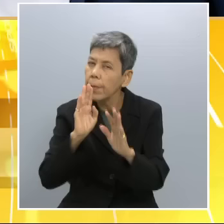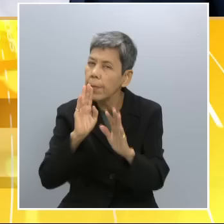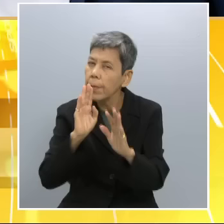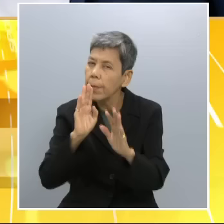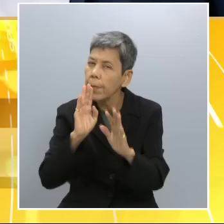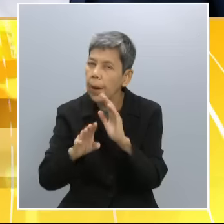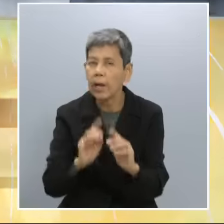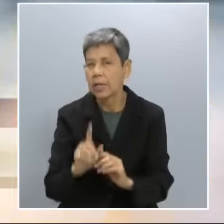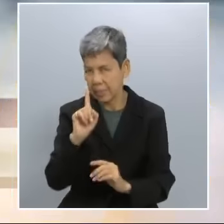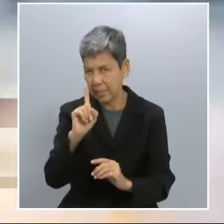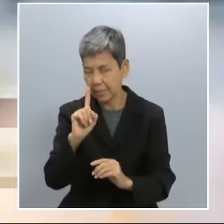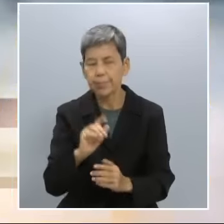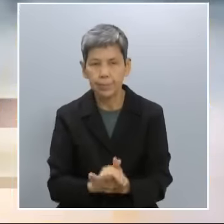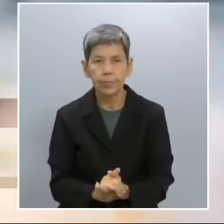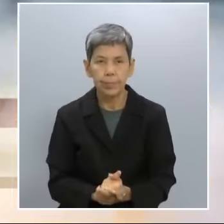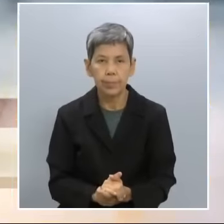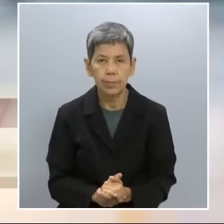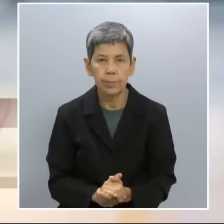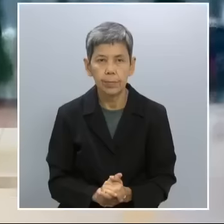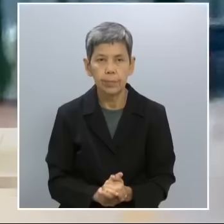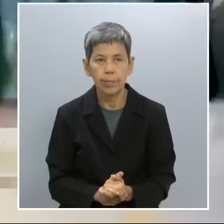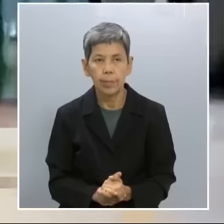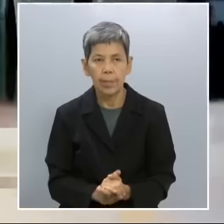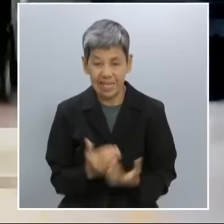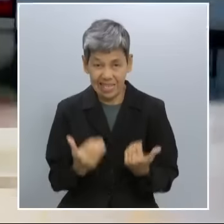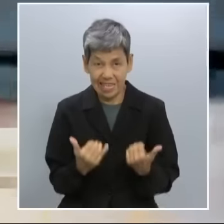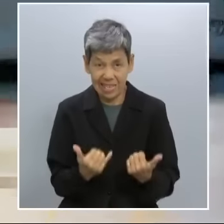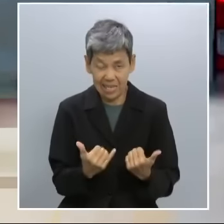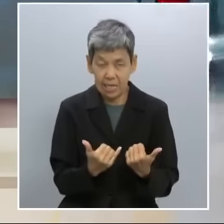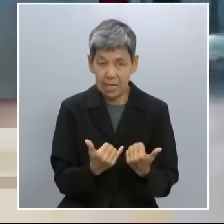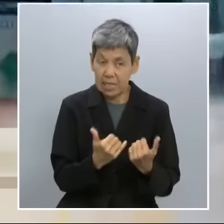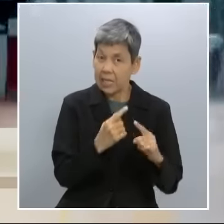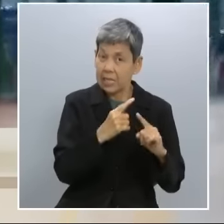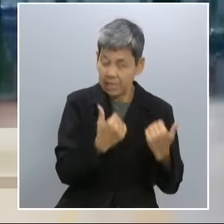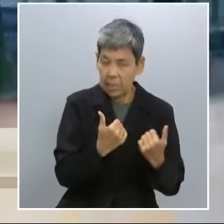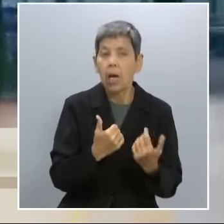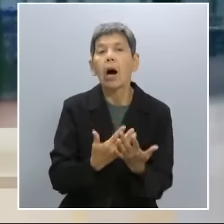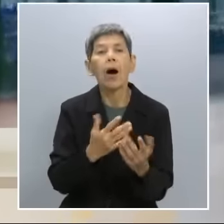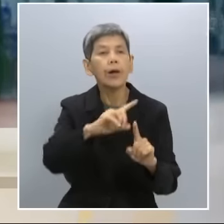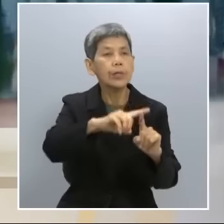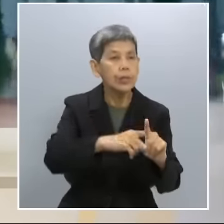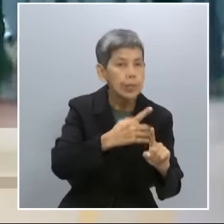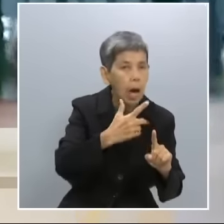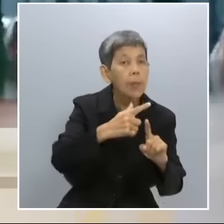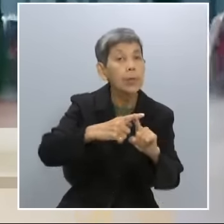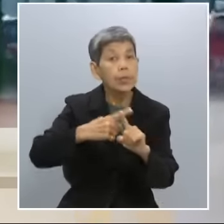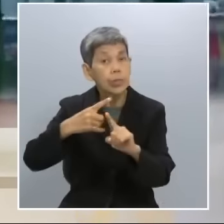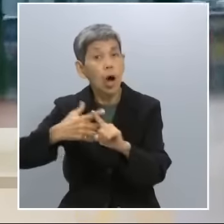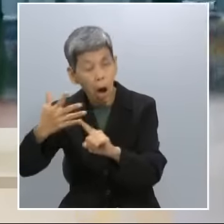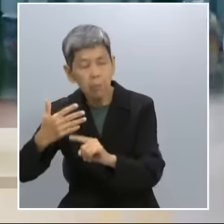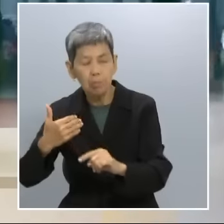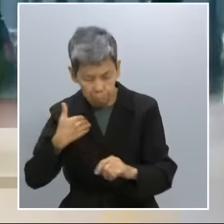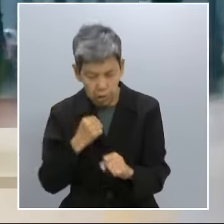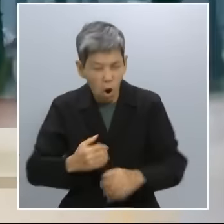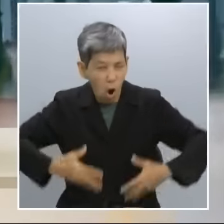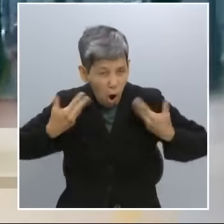ประมาณ 1องศานี่นั่นก็แปว่าช่วงนี้และพฤษภาคจะสูงกว่าค่าเฉลี่ย 1.5ค่ะหลังจากนั้นจะ